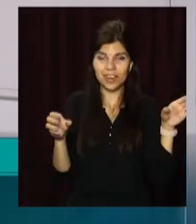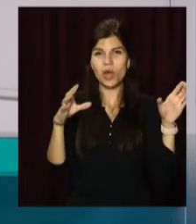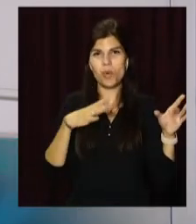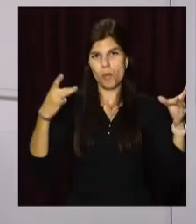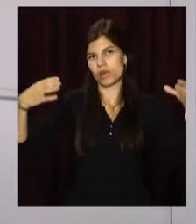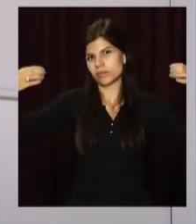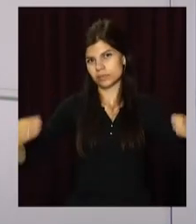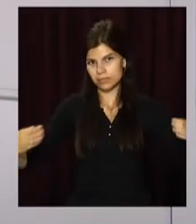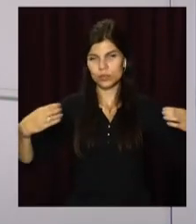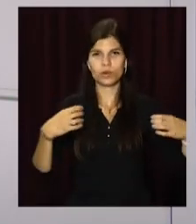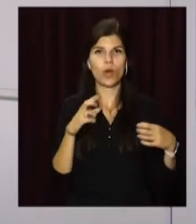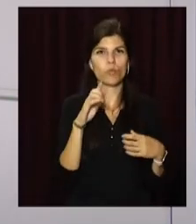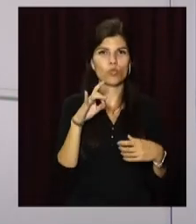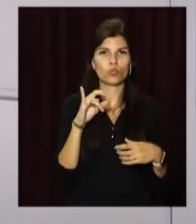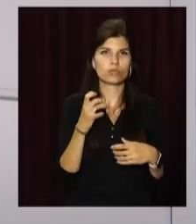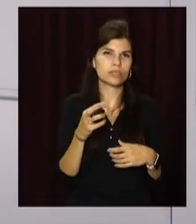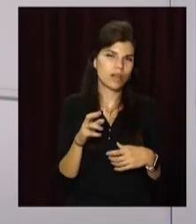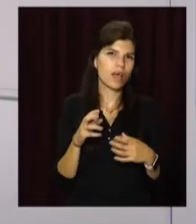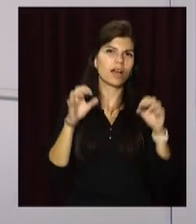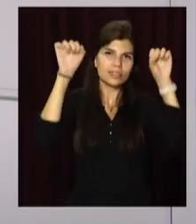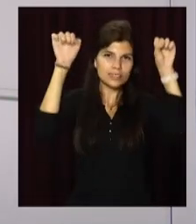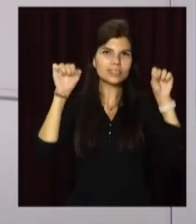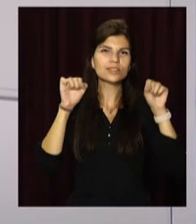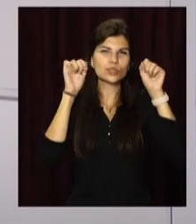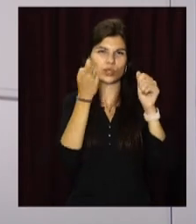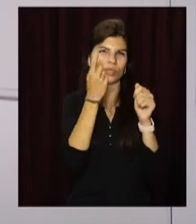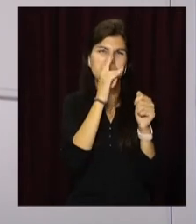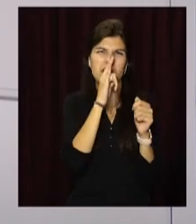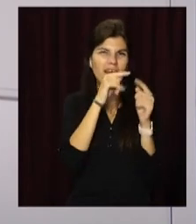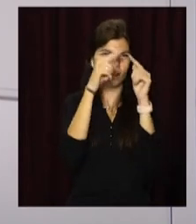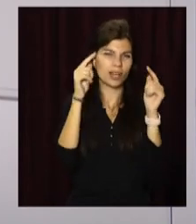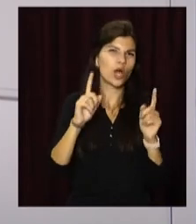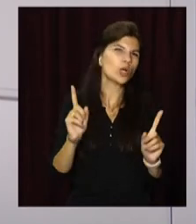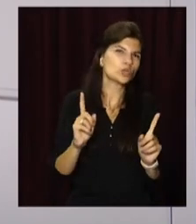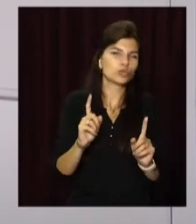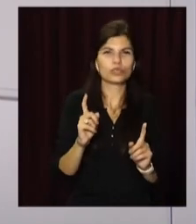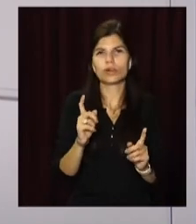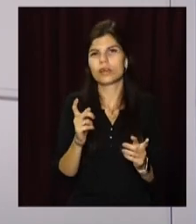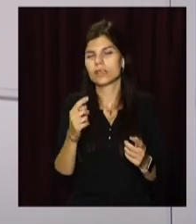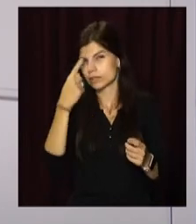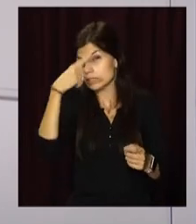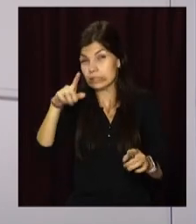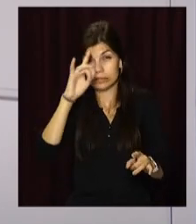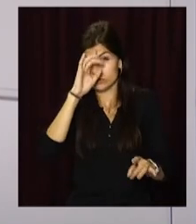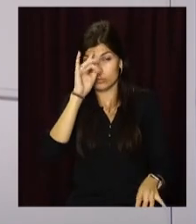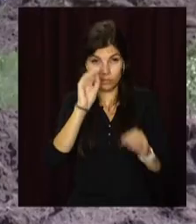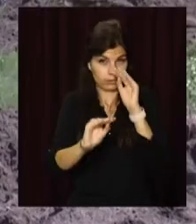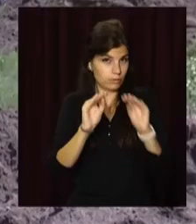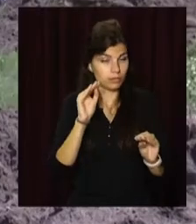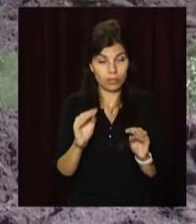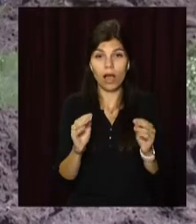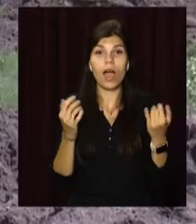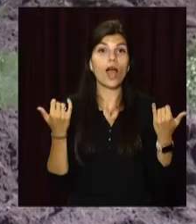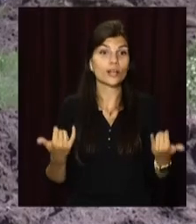брусья, там один турнічок, якісь скати автомобільні, ну і більше нічого.